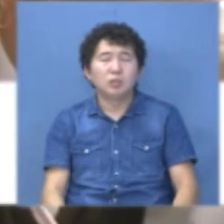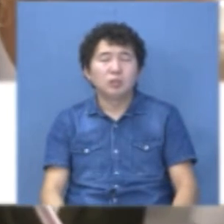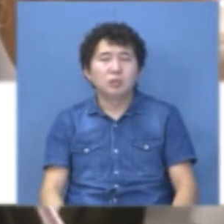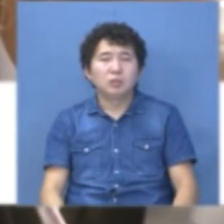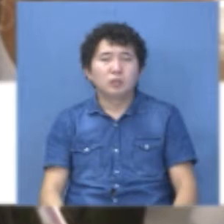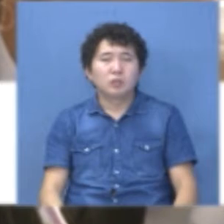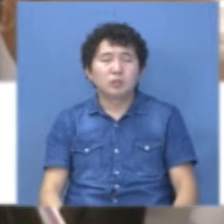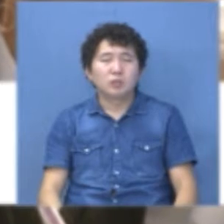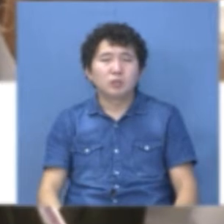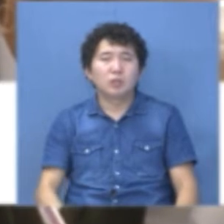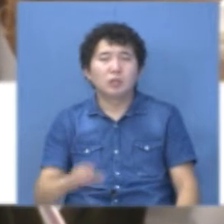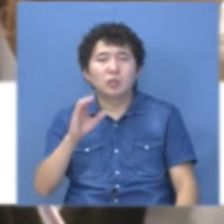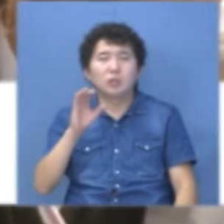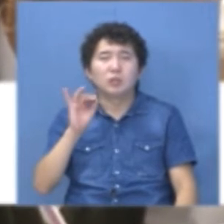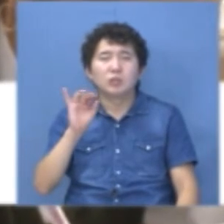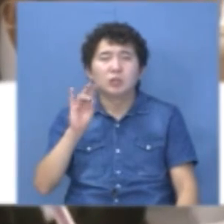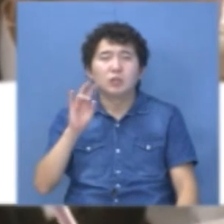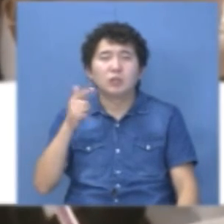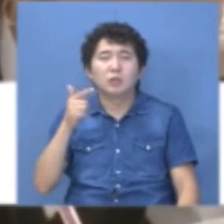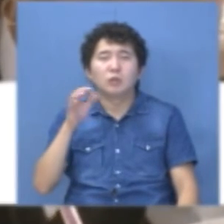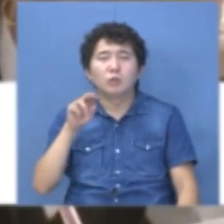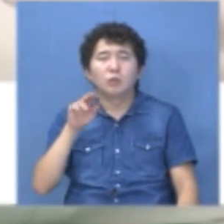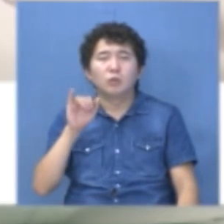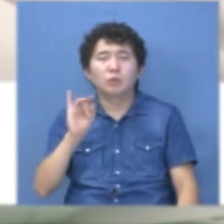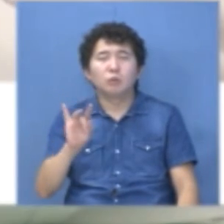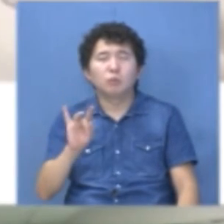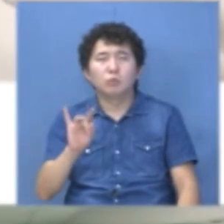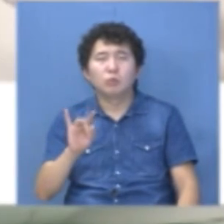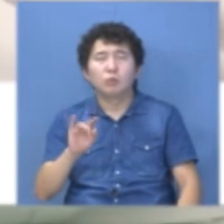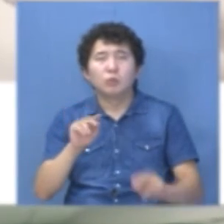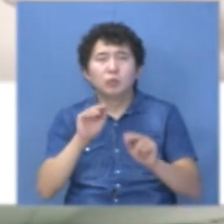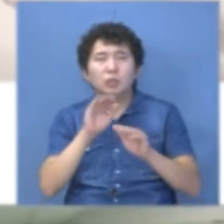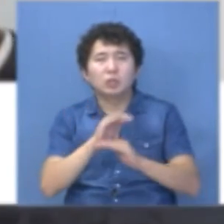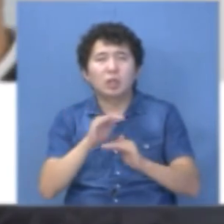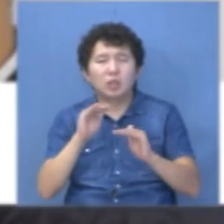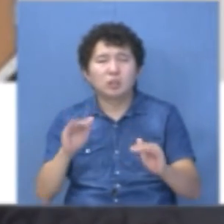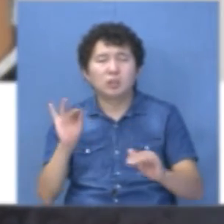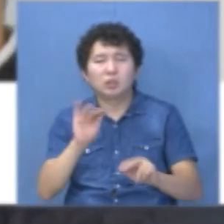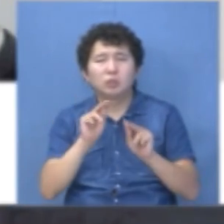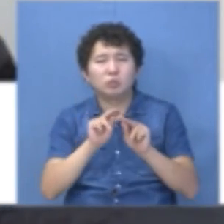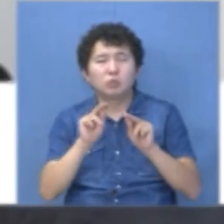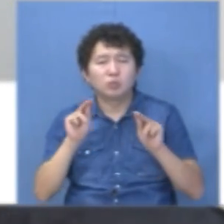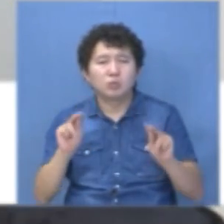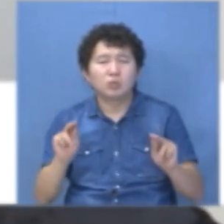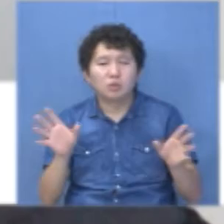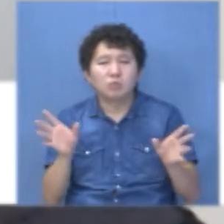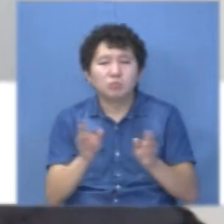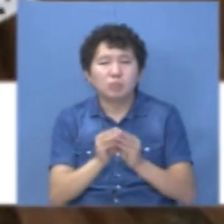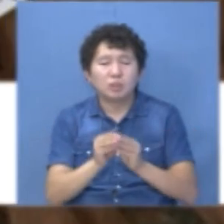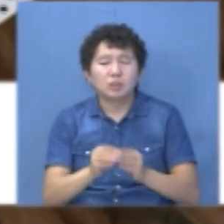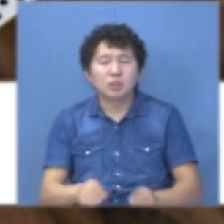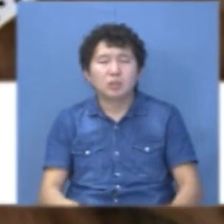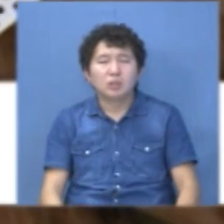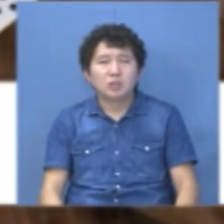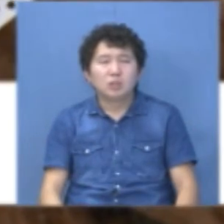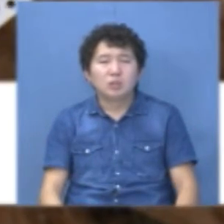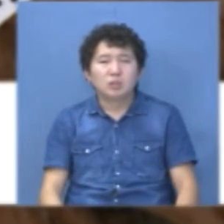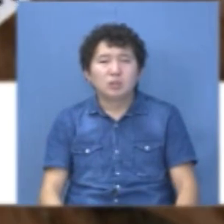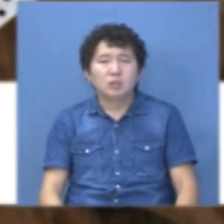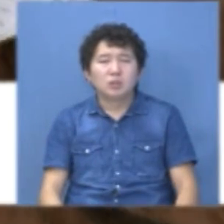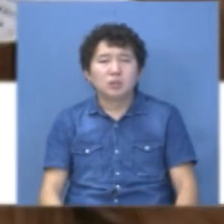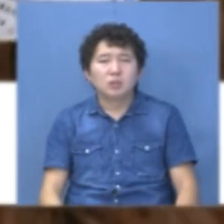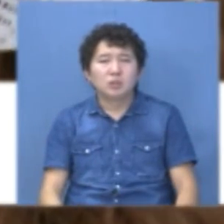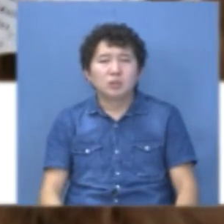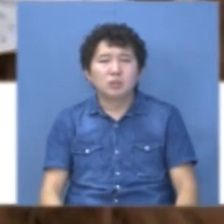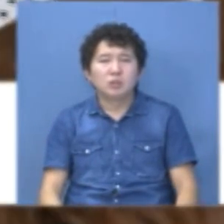математикадан бөлек сингапурлық білім жүйесін оқушылар мен мұғалімдерге қатар үйретіп жүрген жандардың бірі Әлішер Сағынтаев. Аталмыш әдістің